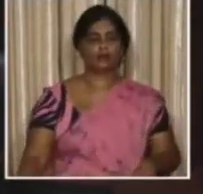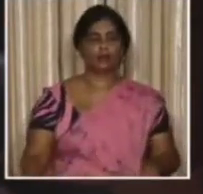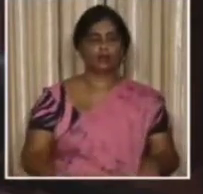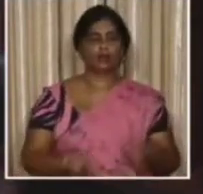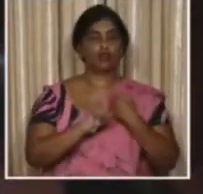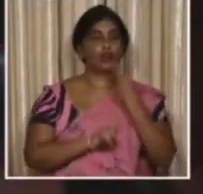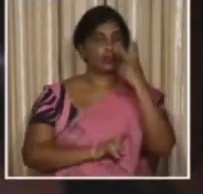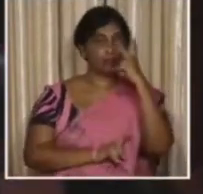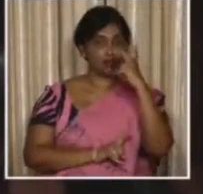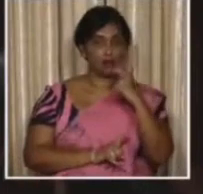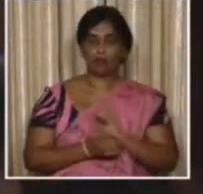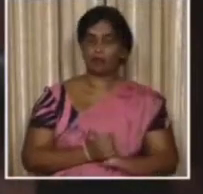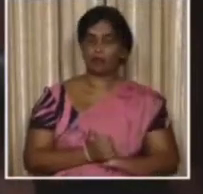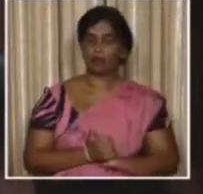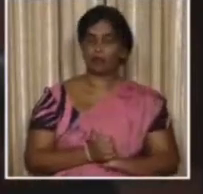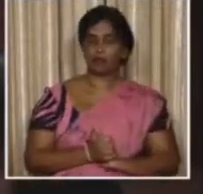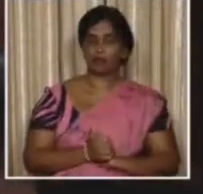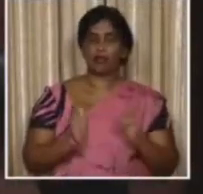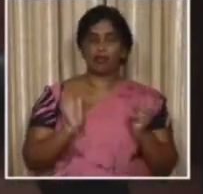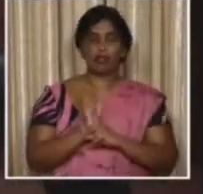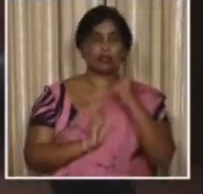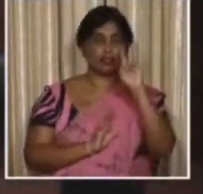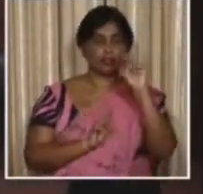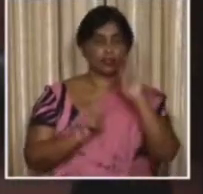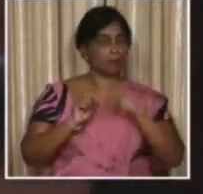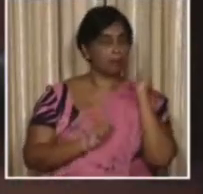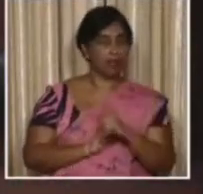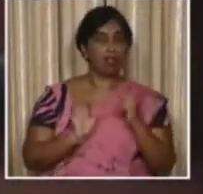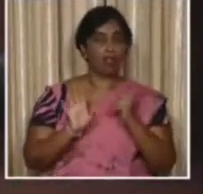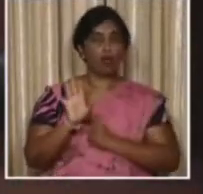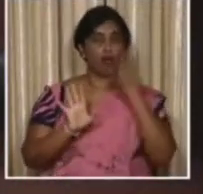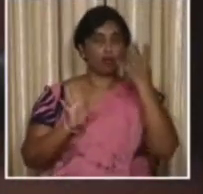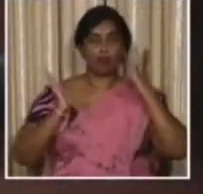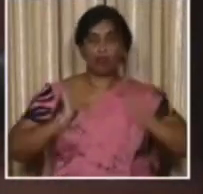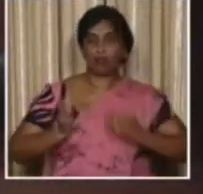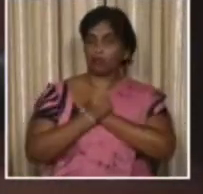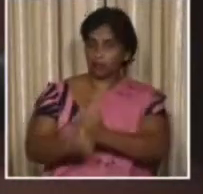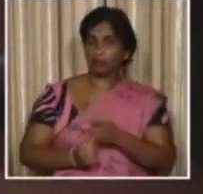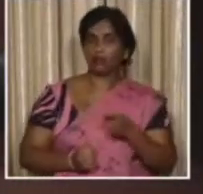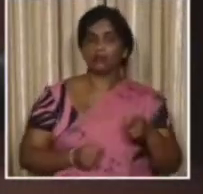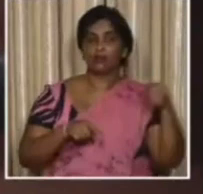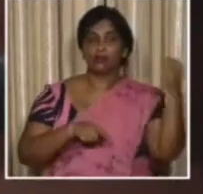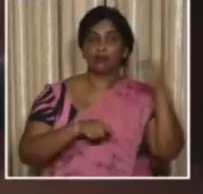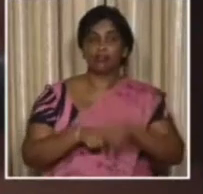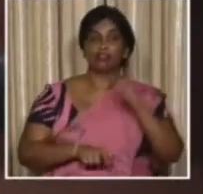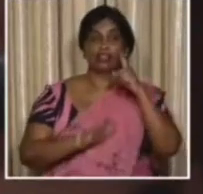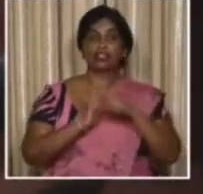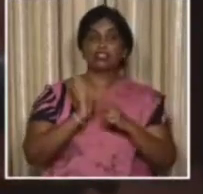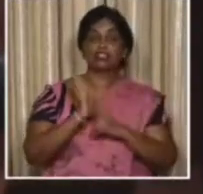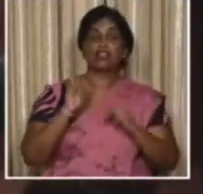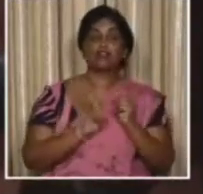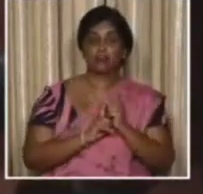කෝටි දෙකහමාරක දඩයක්. ලක්ෂ 20ක වන්දියක්. අවුරුදු 4කට ඇඟපැදලා. මෙතෙන්ට ඇවිල්ලා කියන ජනතා විමුක්ති